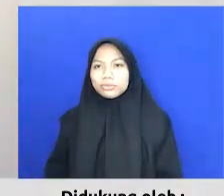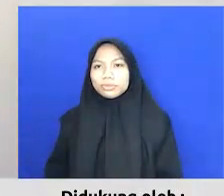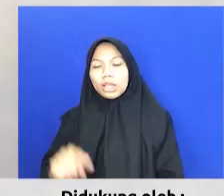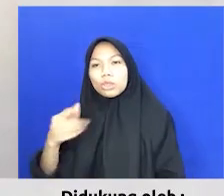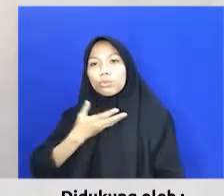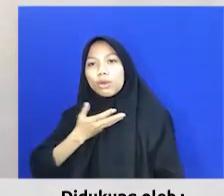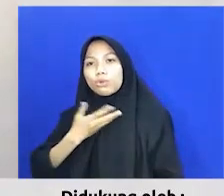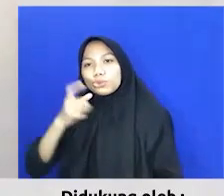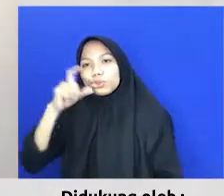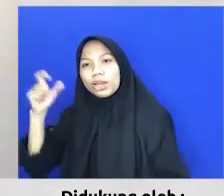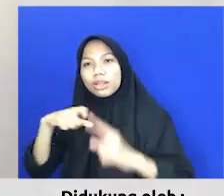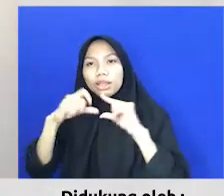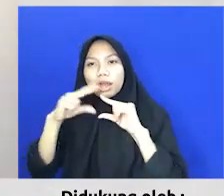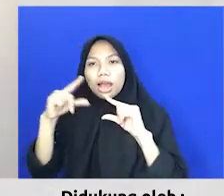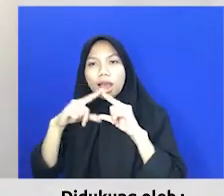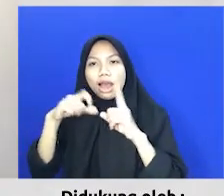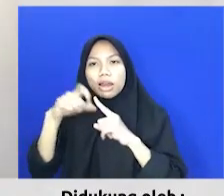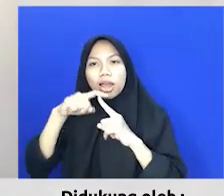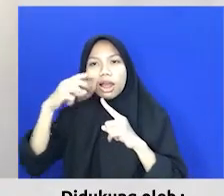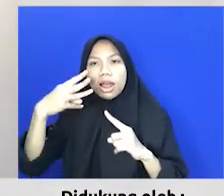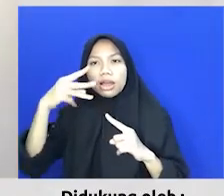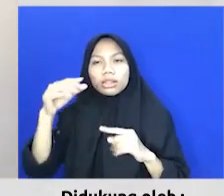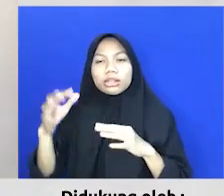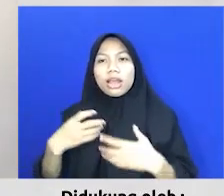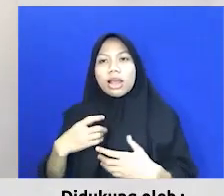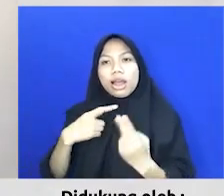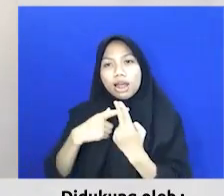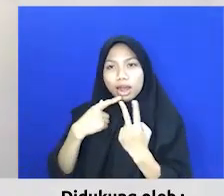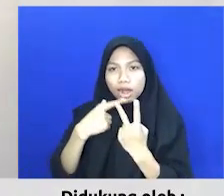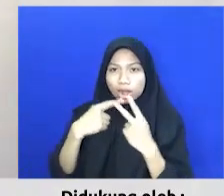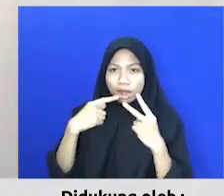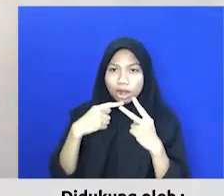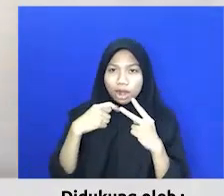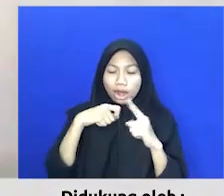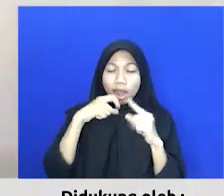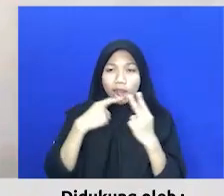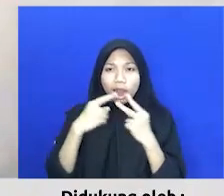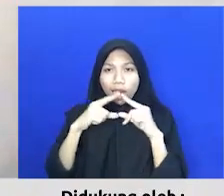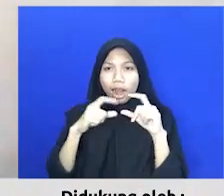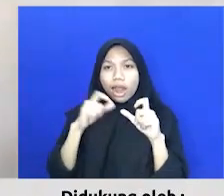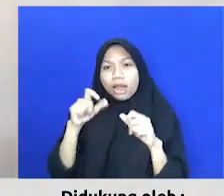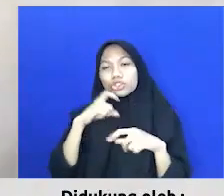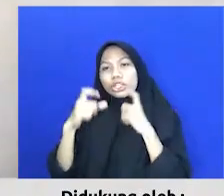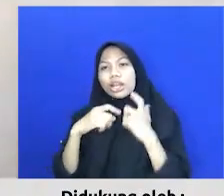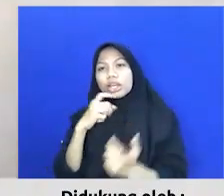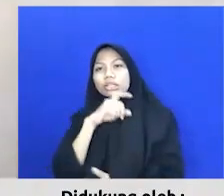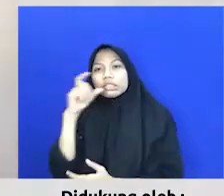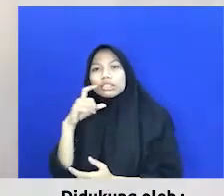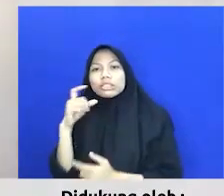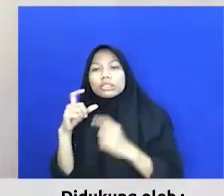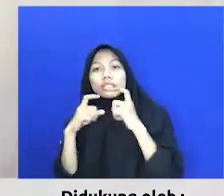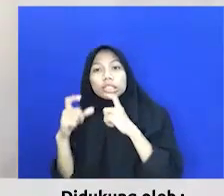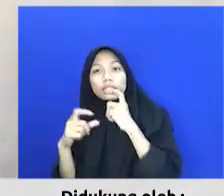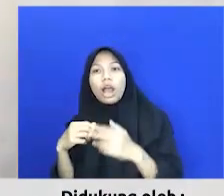keistimewaan dari karya-karya Usmar Ismail gitu. Tentu saja kan ya kita melihat sejarah film Indonesia